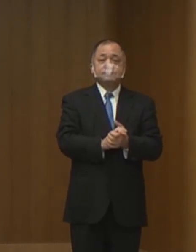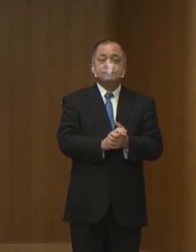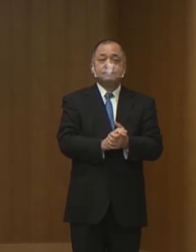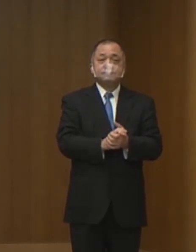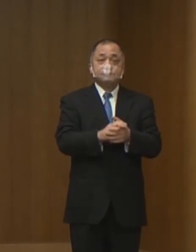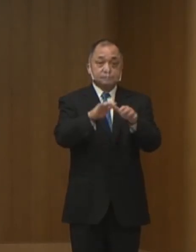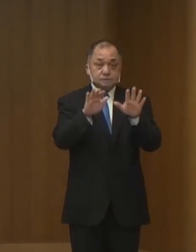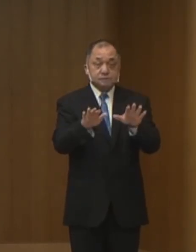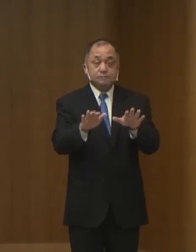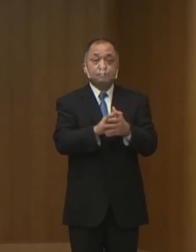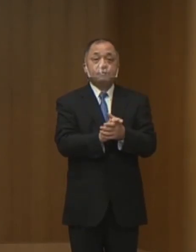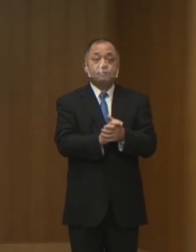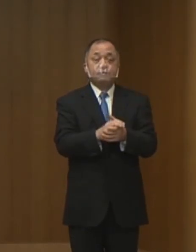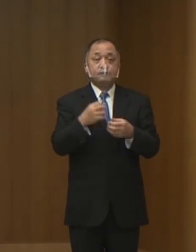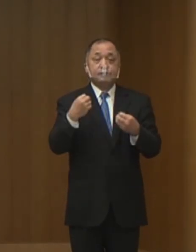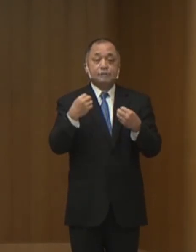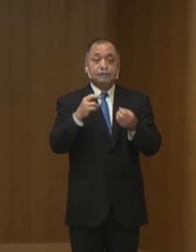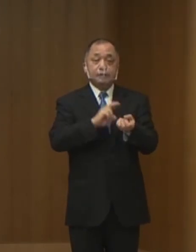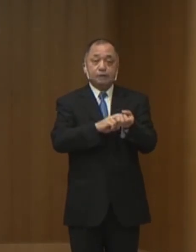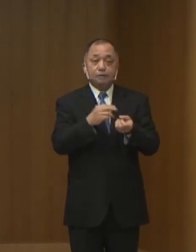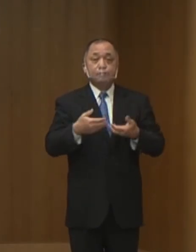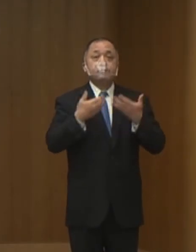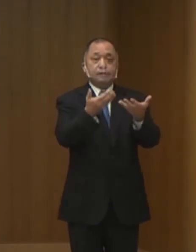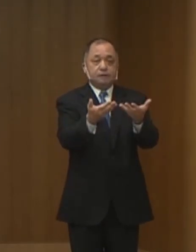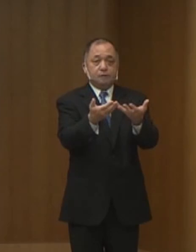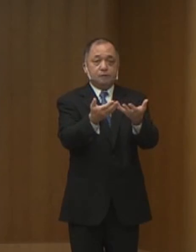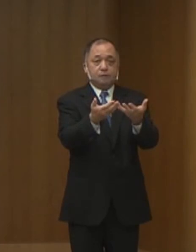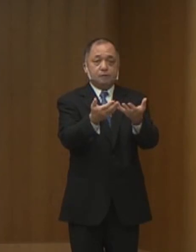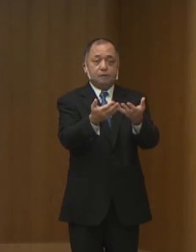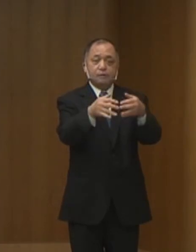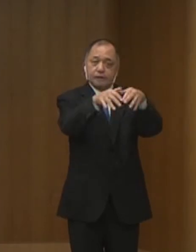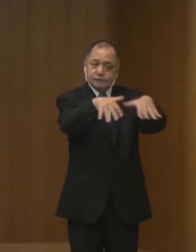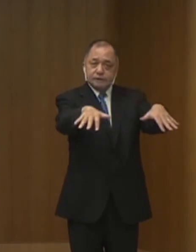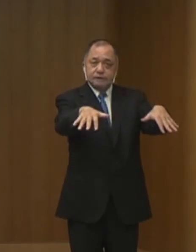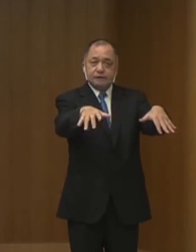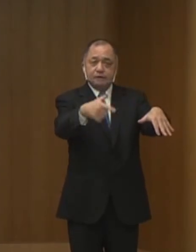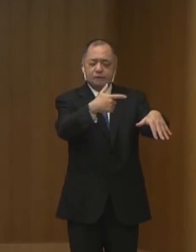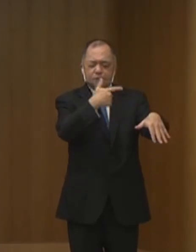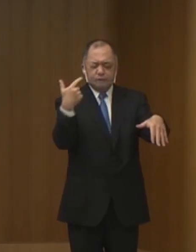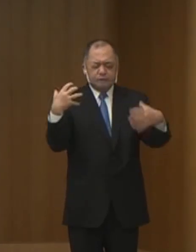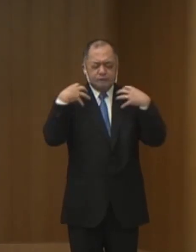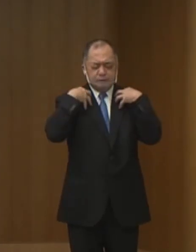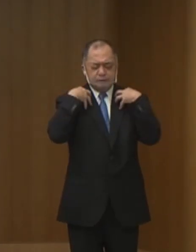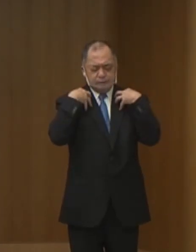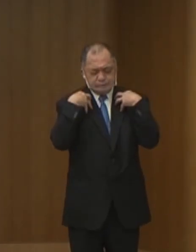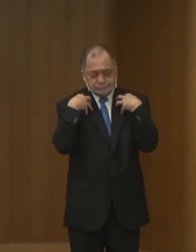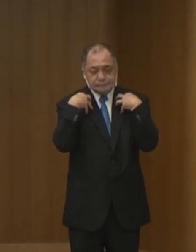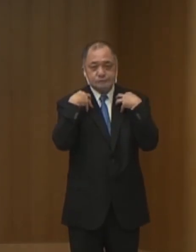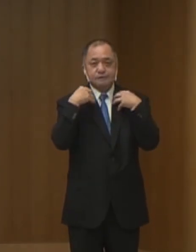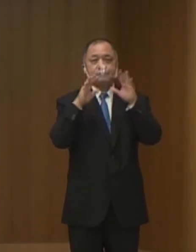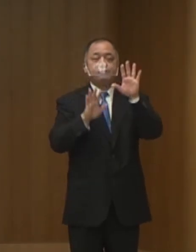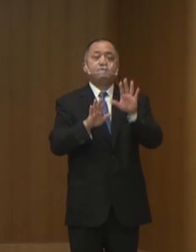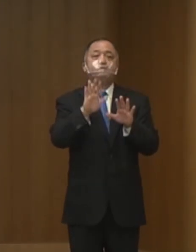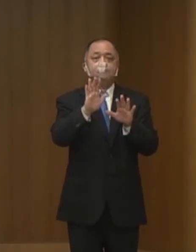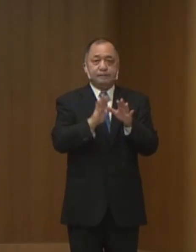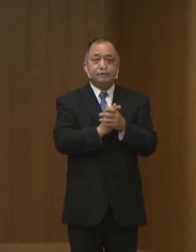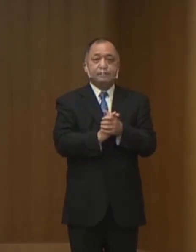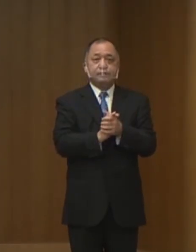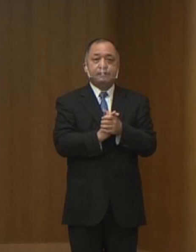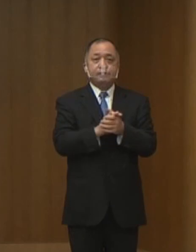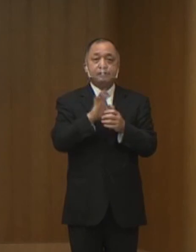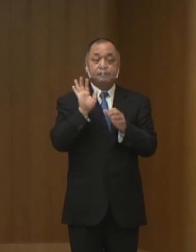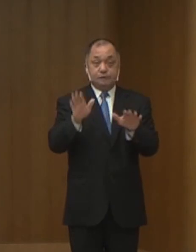現時点におきましても医療提供体制に大きな負荷がかかっているという状況であることが、今の